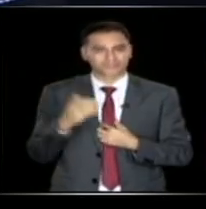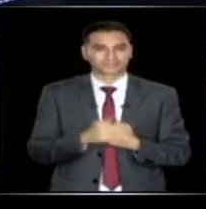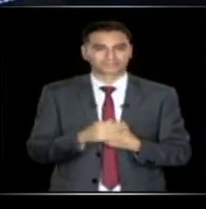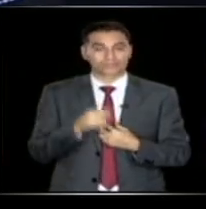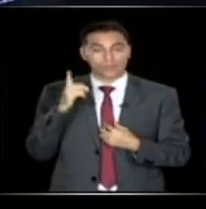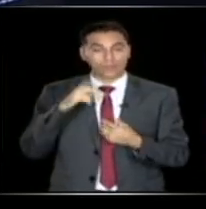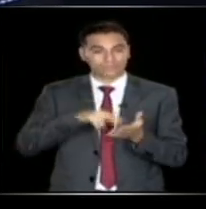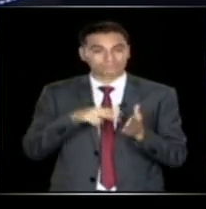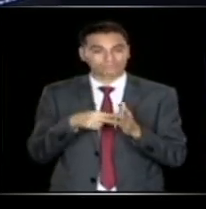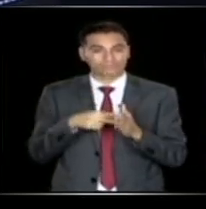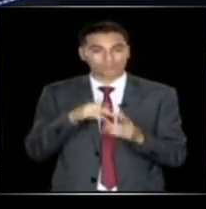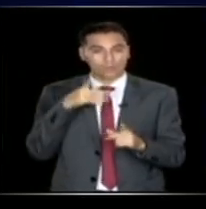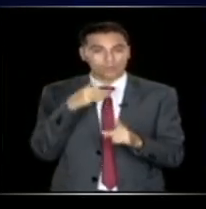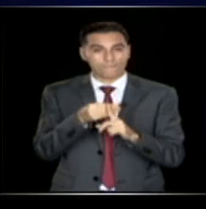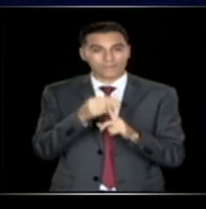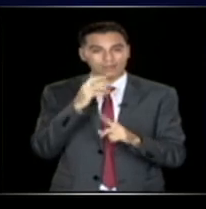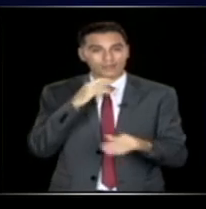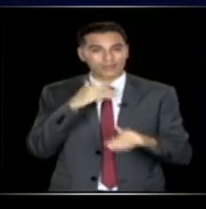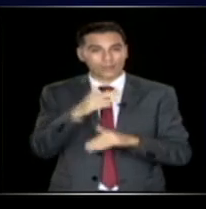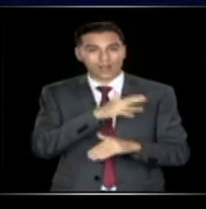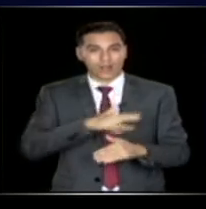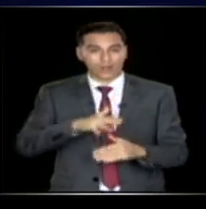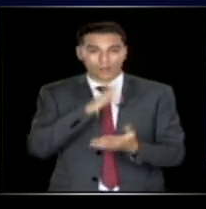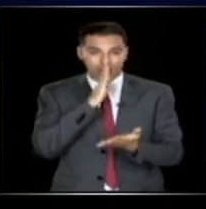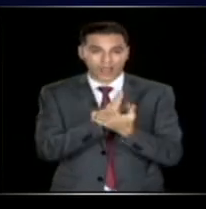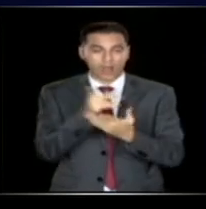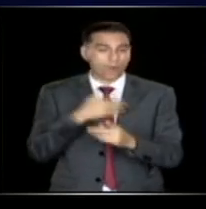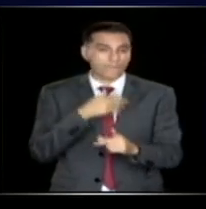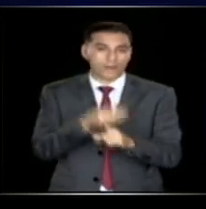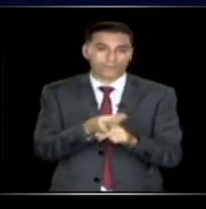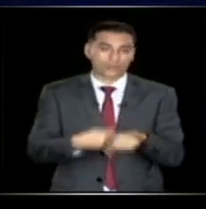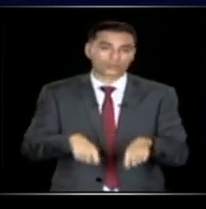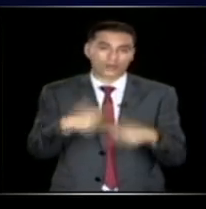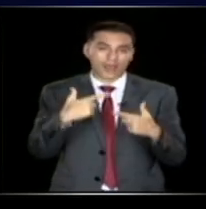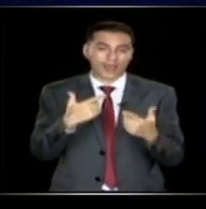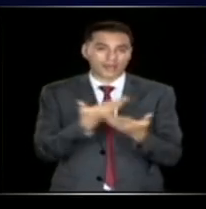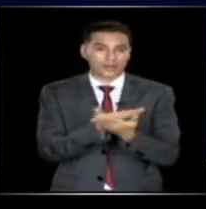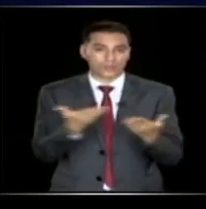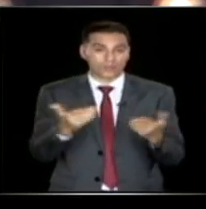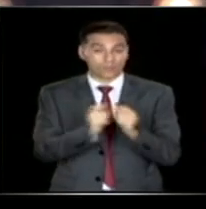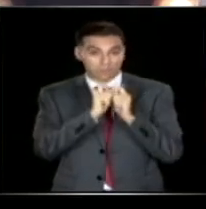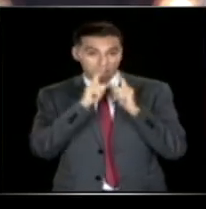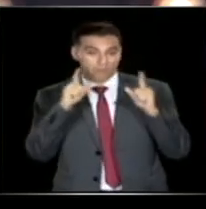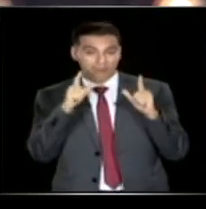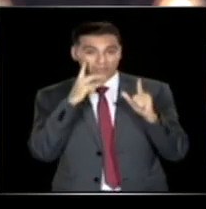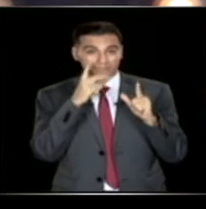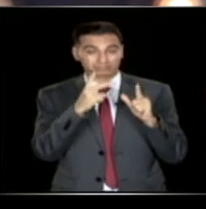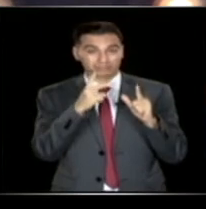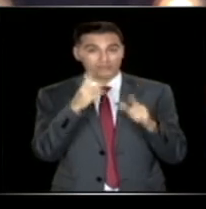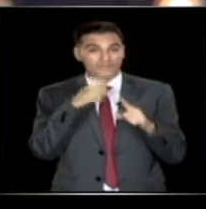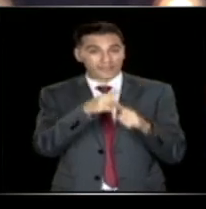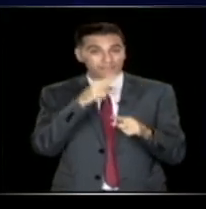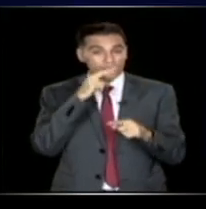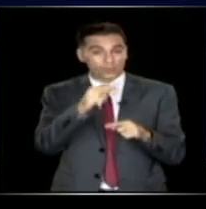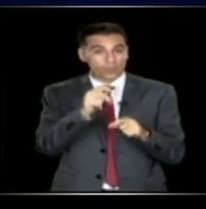مؤمن جدا بيكو وفعلا بيحبكم من قلبه فبيبان، وزي ما انت بتقولي